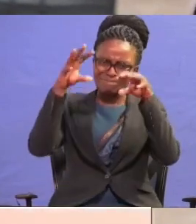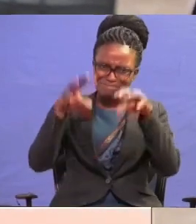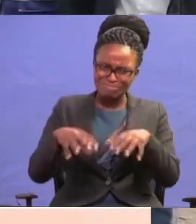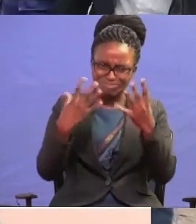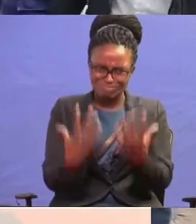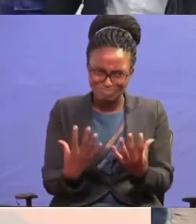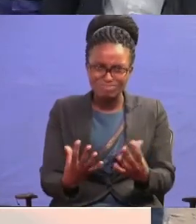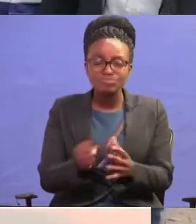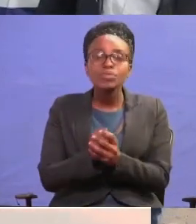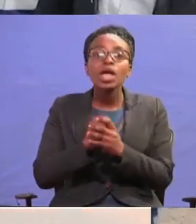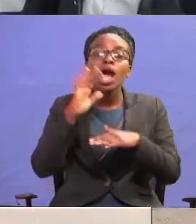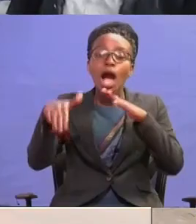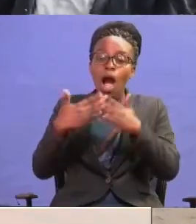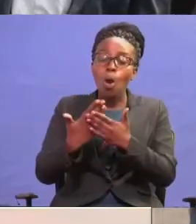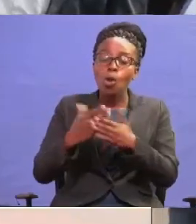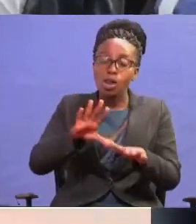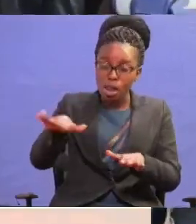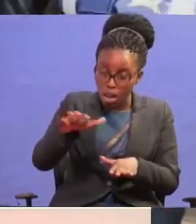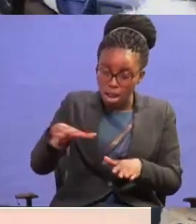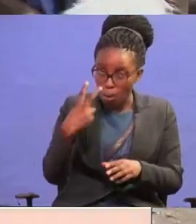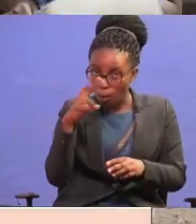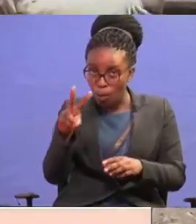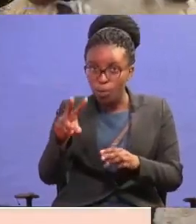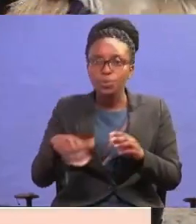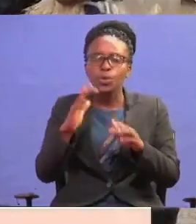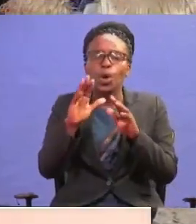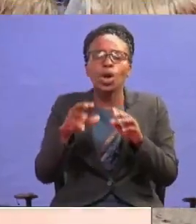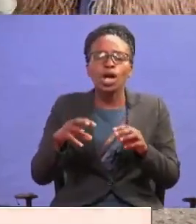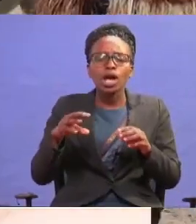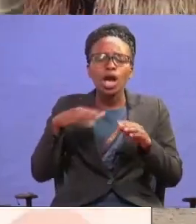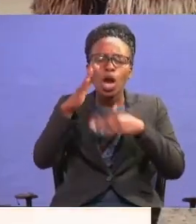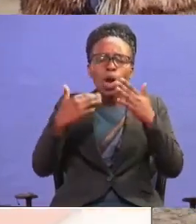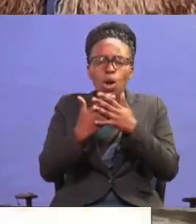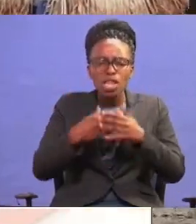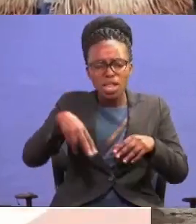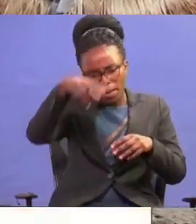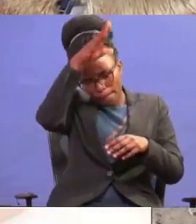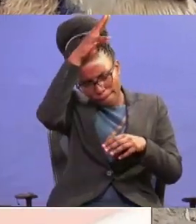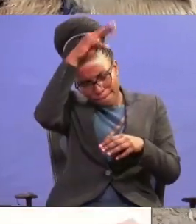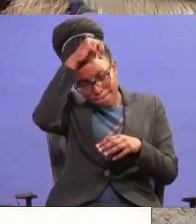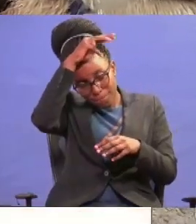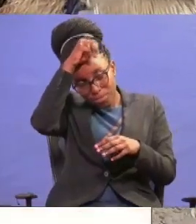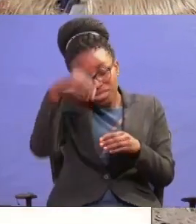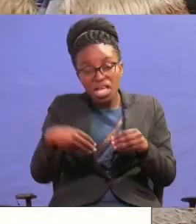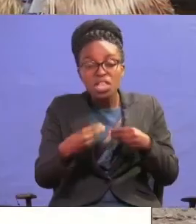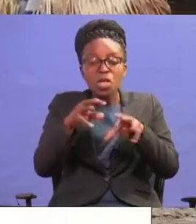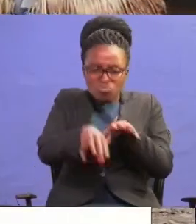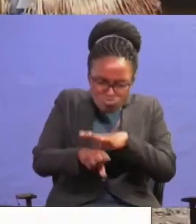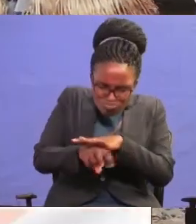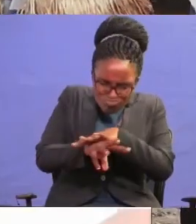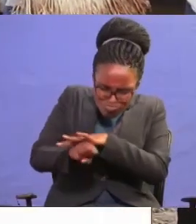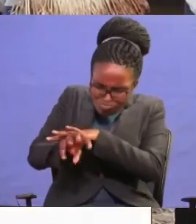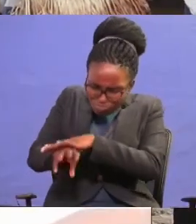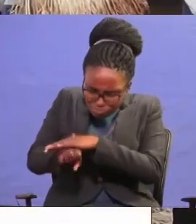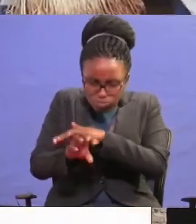at your surrounding. Mwakilishi wadi wa Kiambere Lane Masters ameweka wazi kuwa kutolewa kwa mashine za kuchimba maji kutasaidia